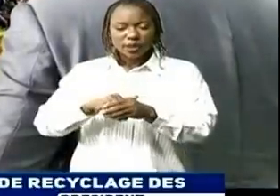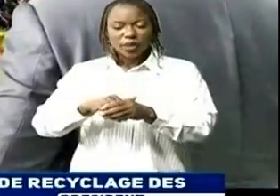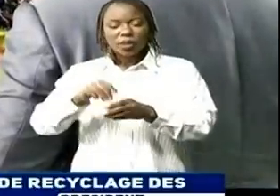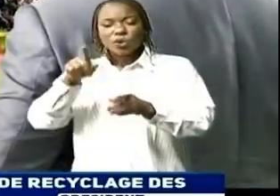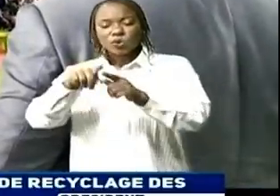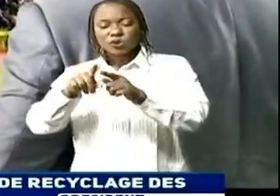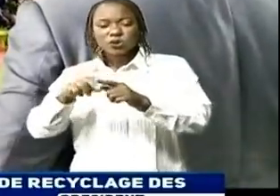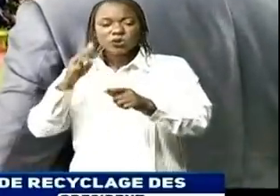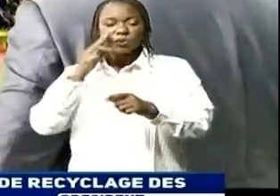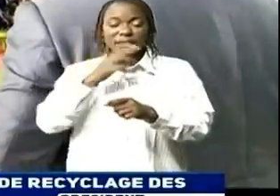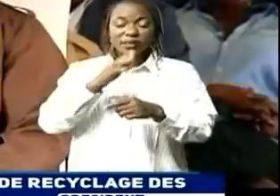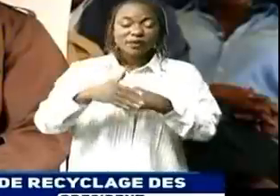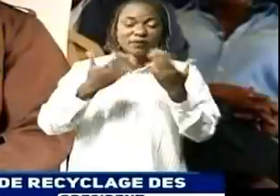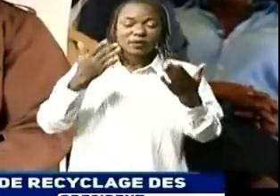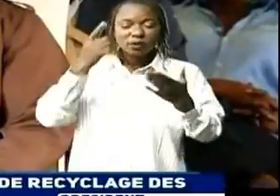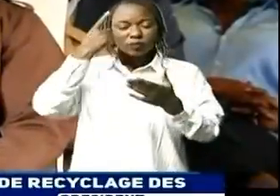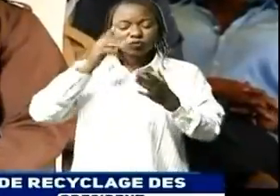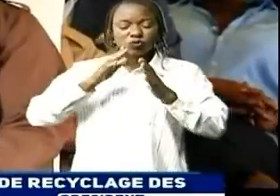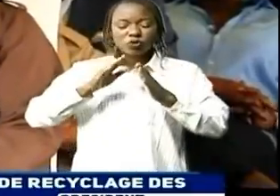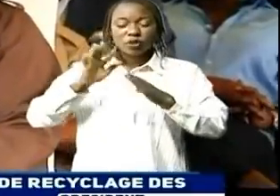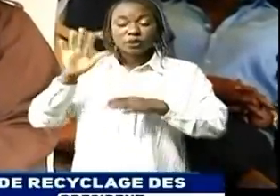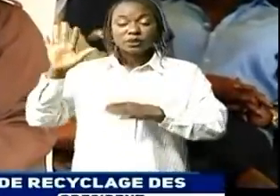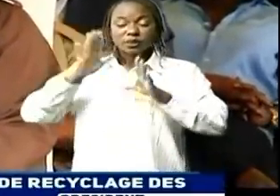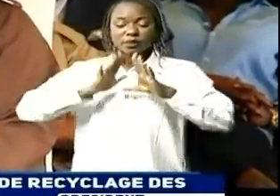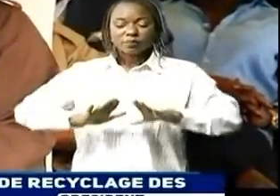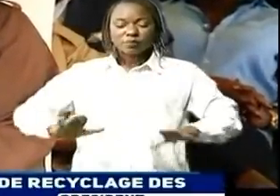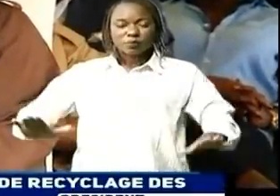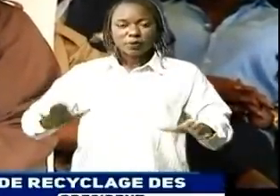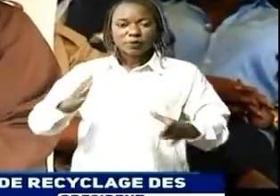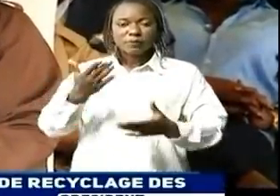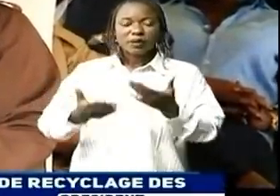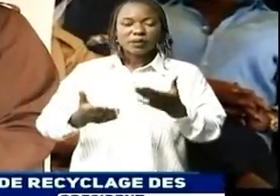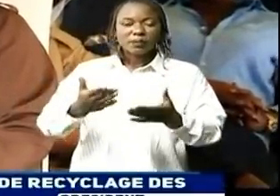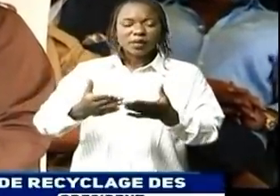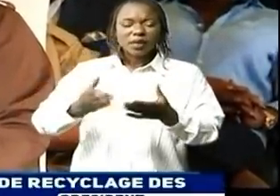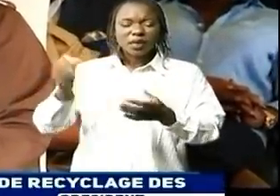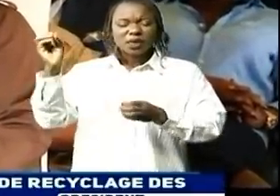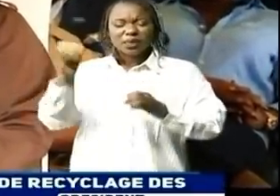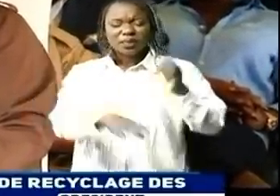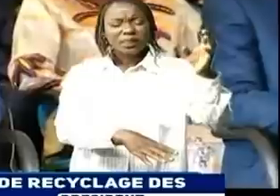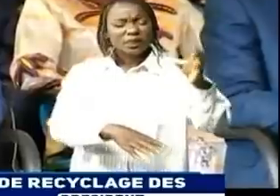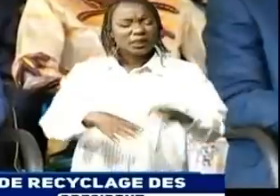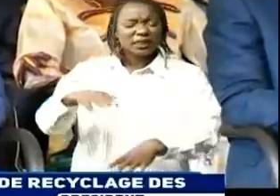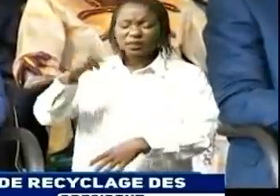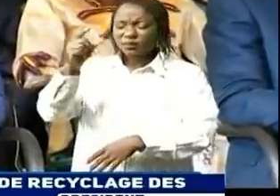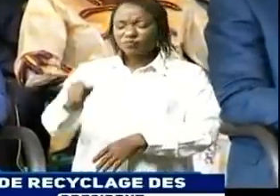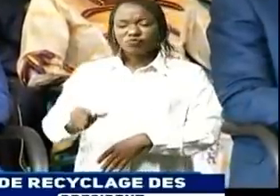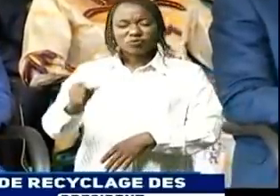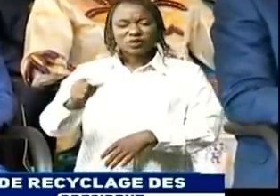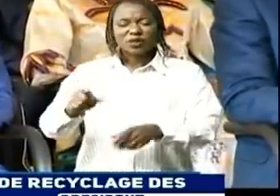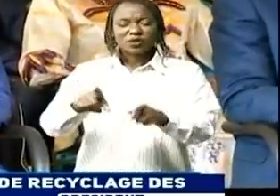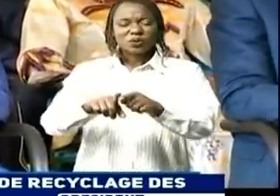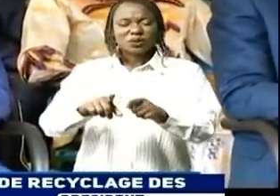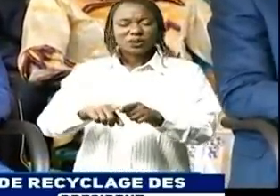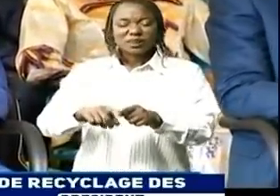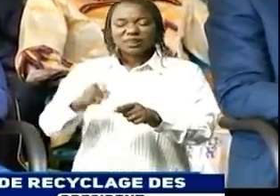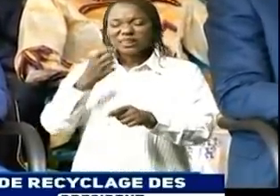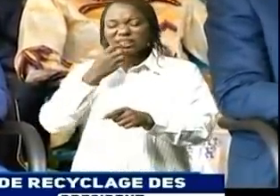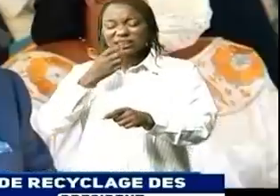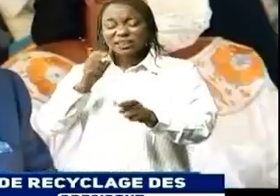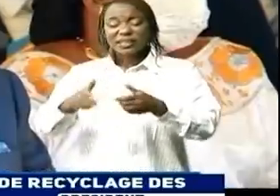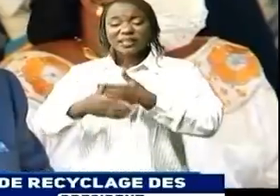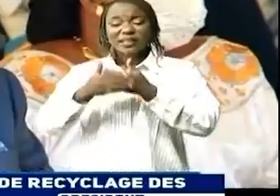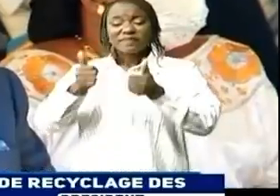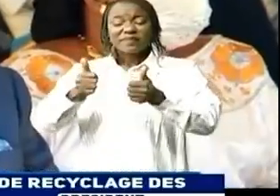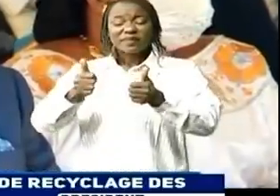de ville mène dans le cadre de Kinbopeto face à l'envahissement, notamment des déchets plastiques dans les modes de vie des